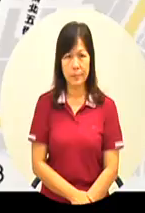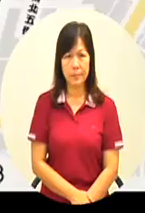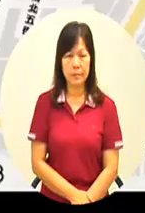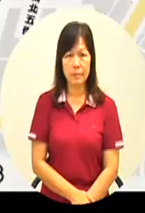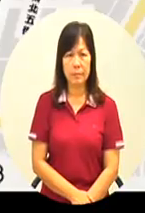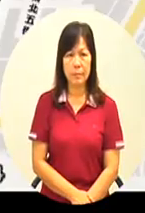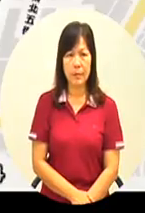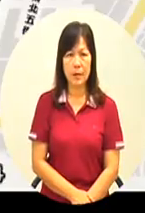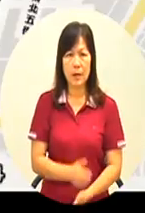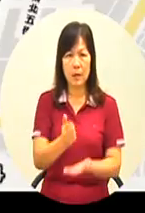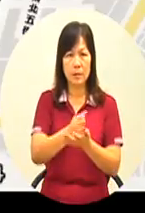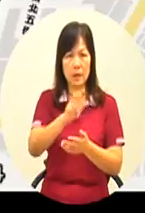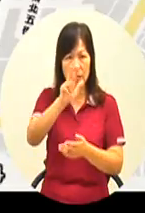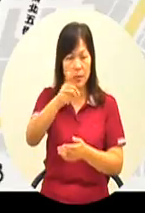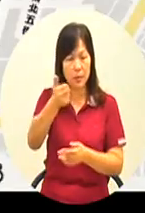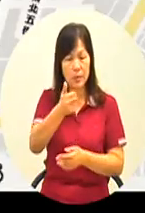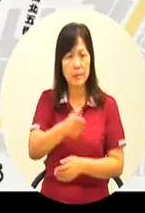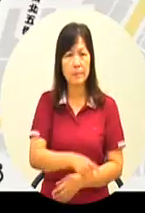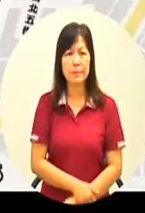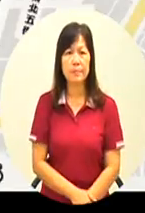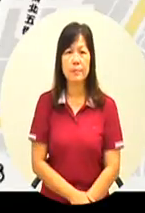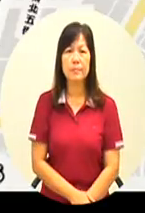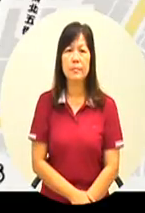来，请那个刘文翠刘科长。